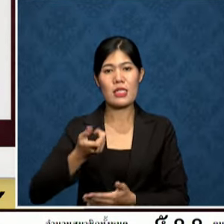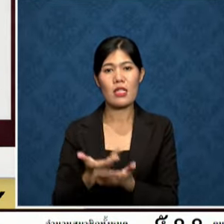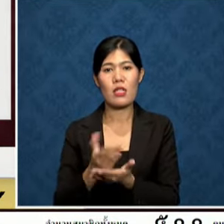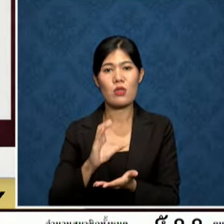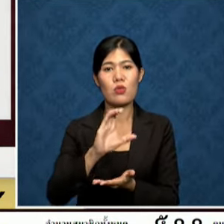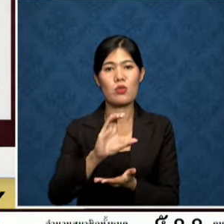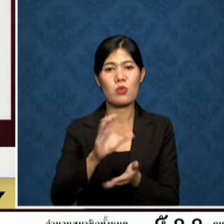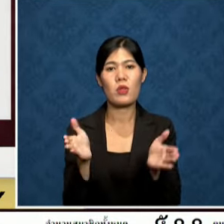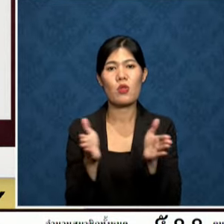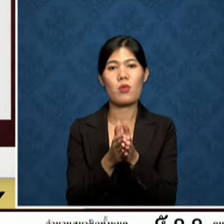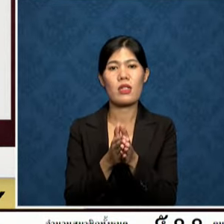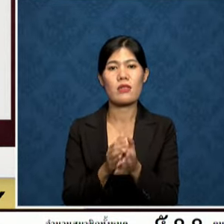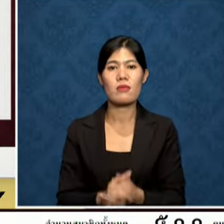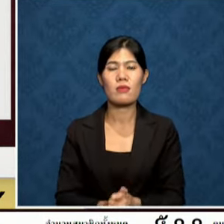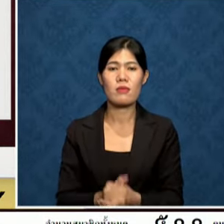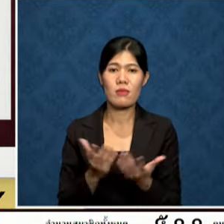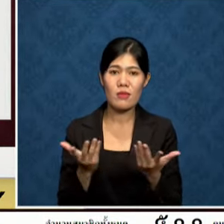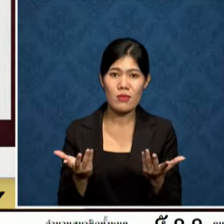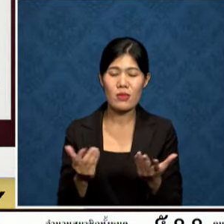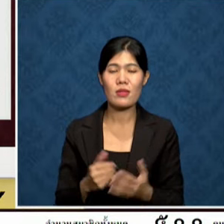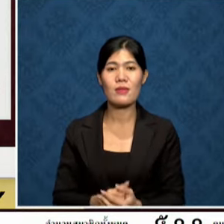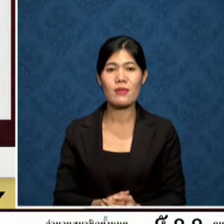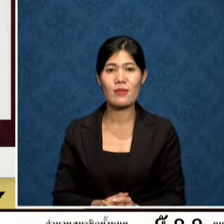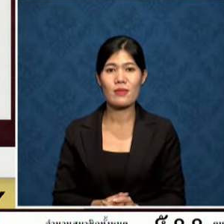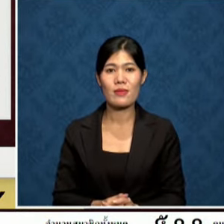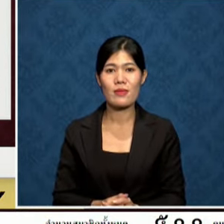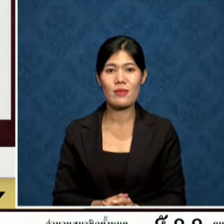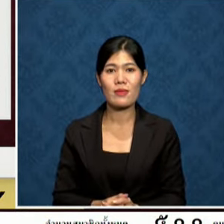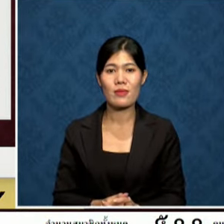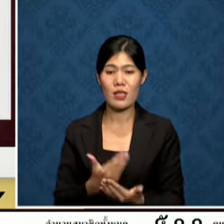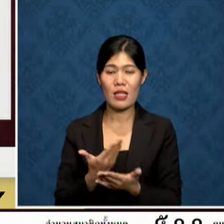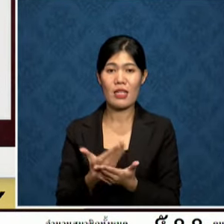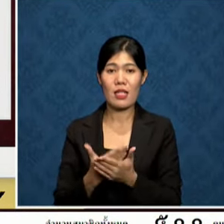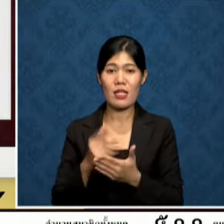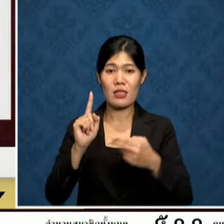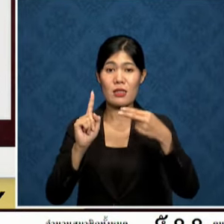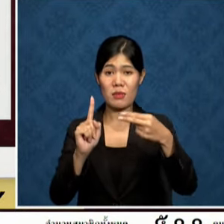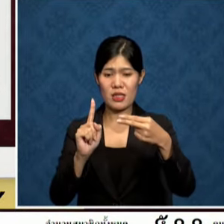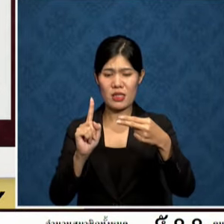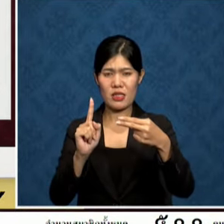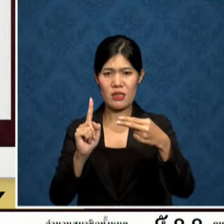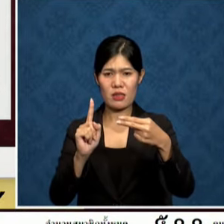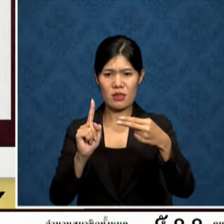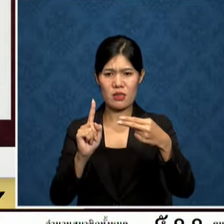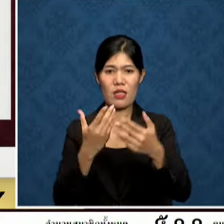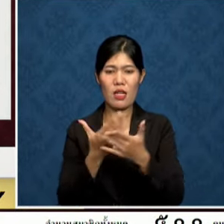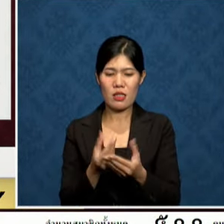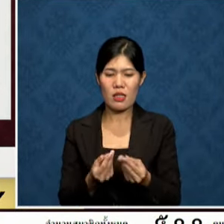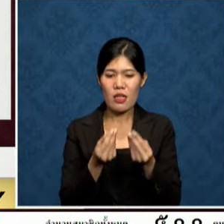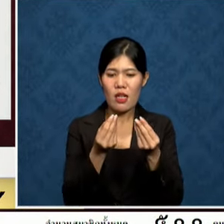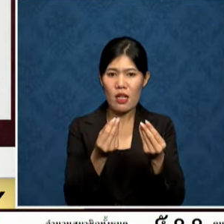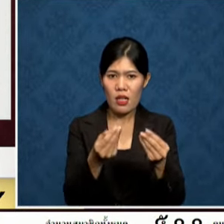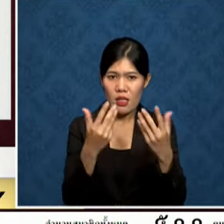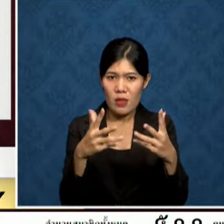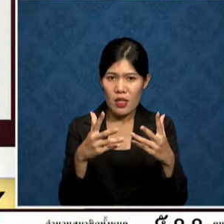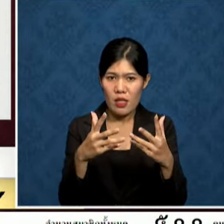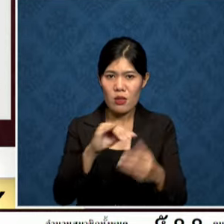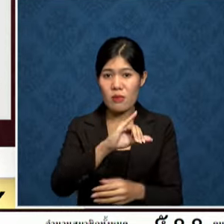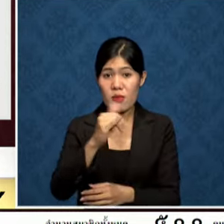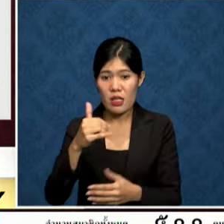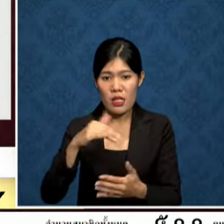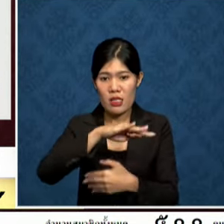พระเป็นไปได้ยังไงนะคะนงบ Digital walletนะซึ่งเราก็รู้กันอยู่ว่าแจกไปแล้วเนี่ยส่วนใหญ่เนดิฉันไม่ได้